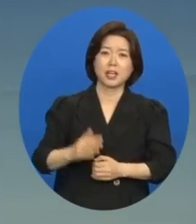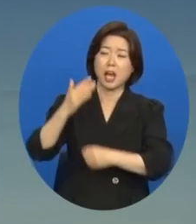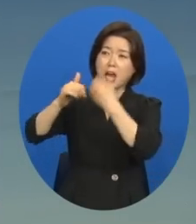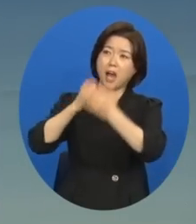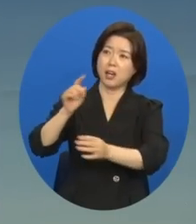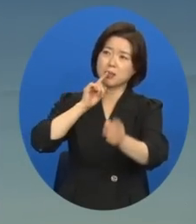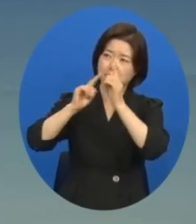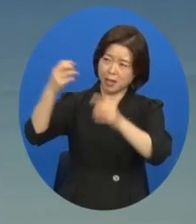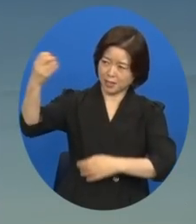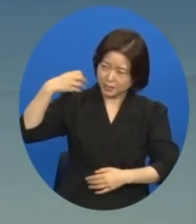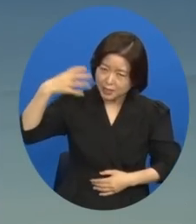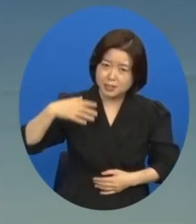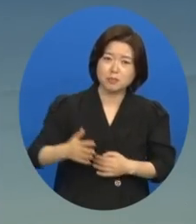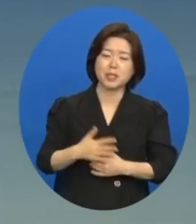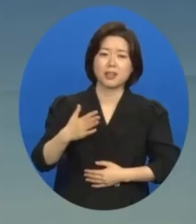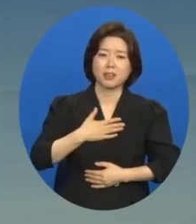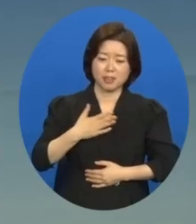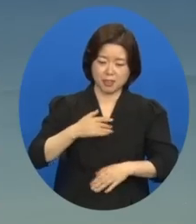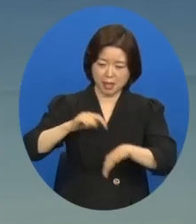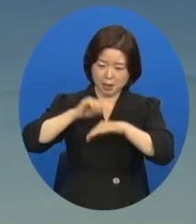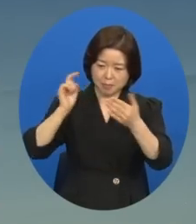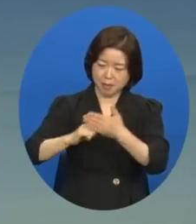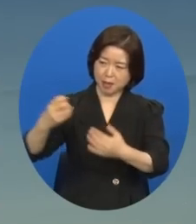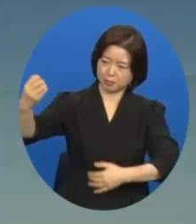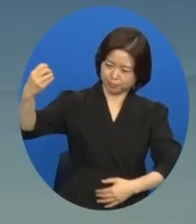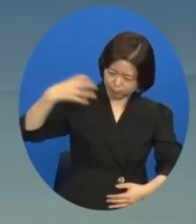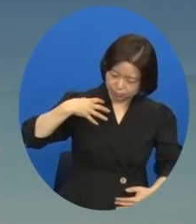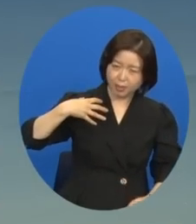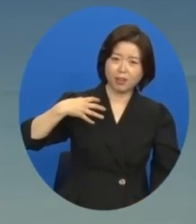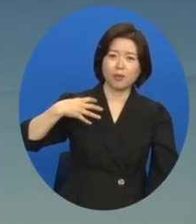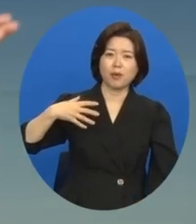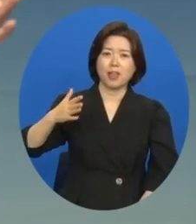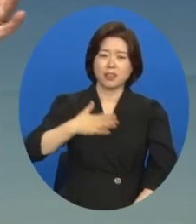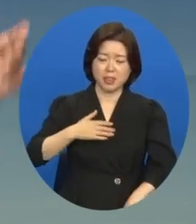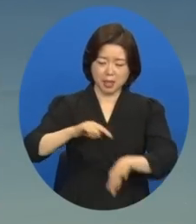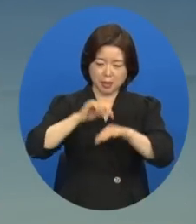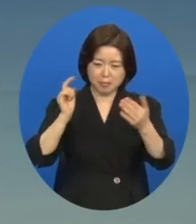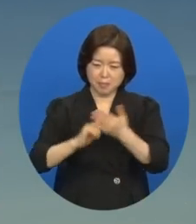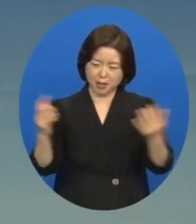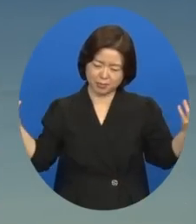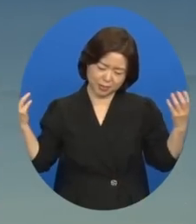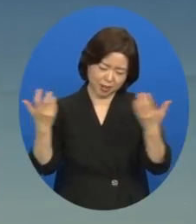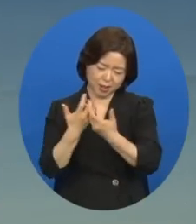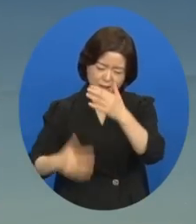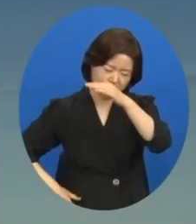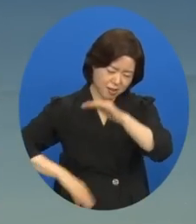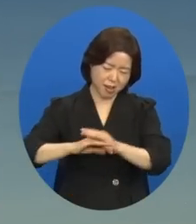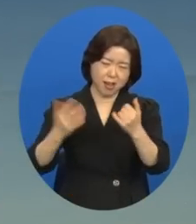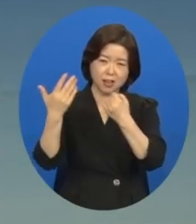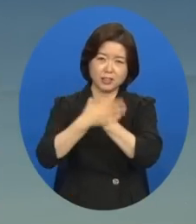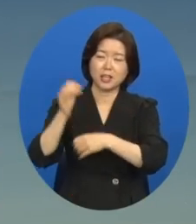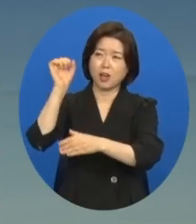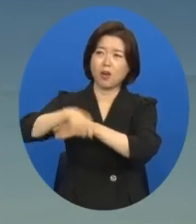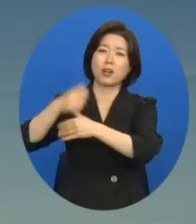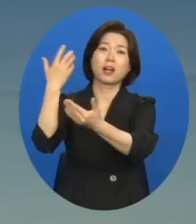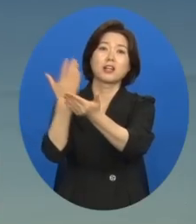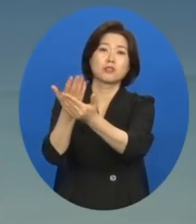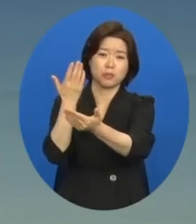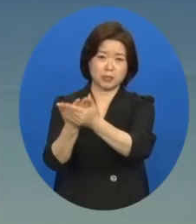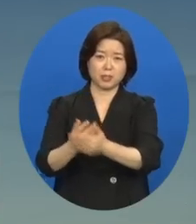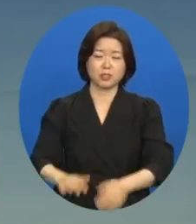하나님의 말씀이 저희의 심령을 비추고 저희의 마음을 채우는 은혜를 허락하여